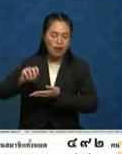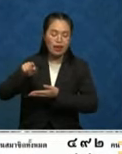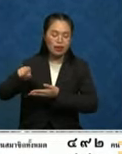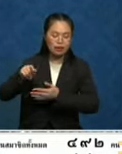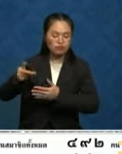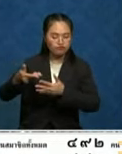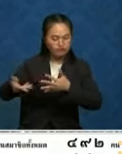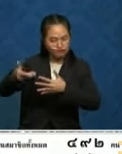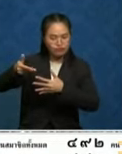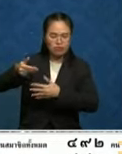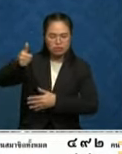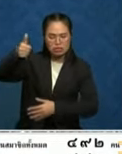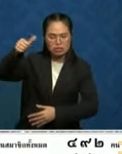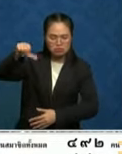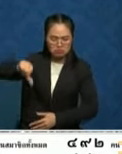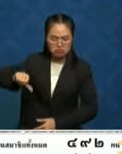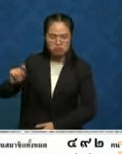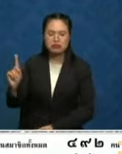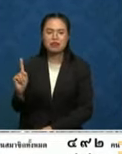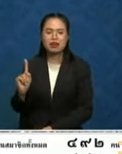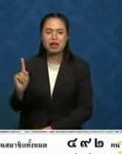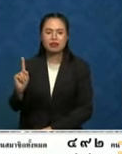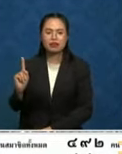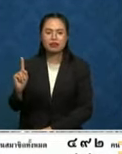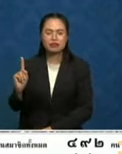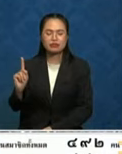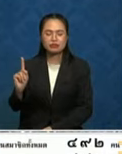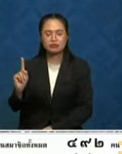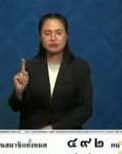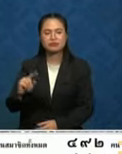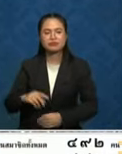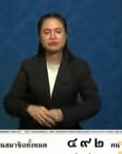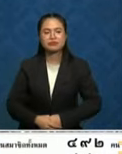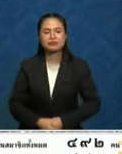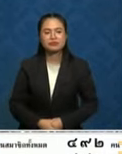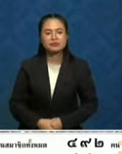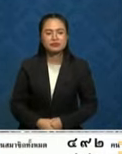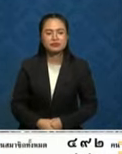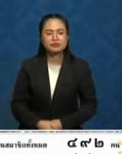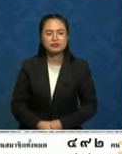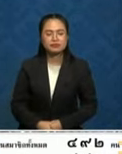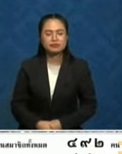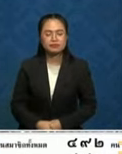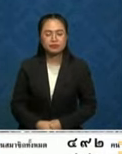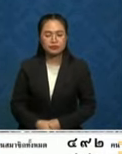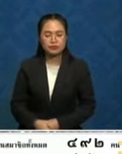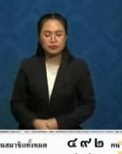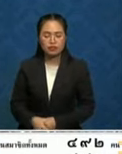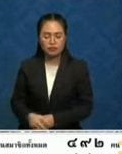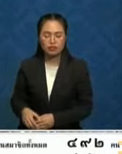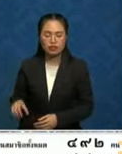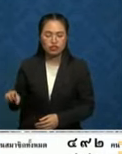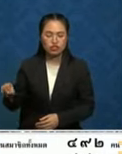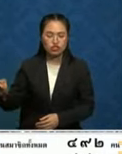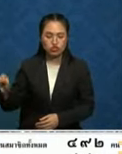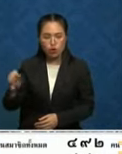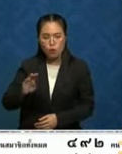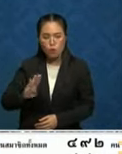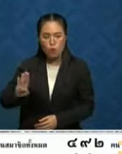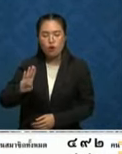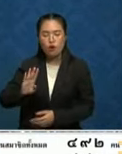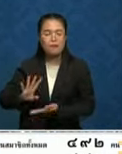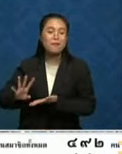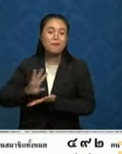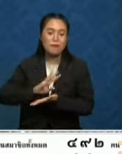ขึ้นหรือแย่ลงอย่างไรนะคะค่ะท่านประธานคะสถาบันอุดมศึกษาในประเทศไทยเนี่ย